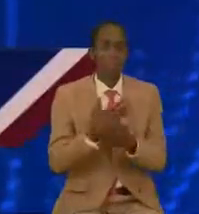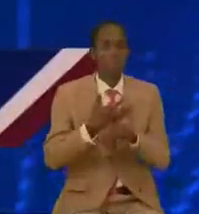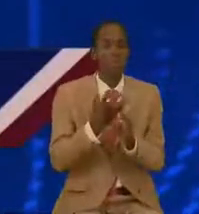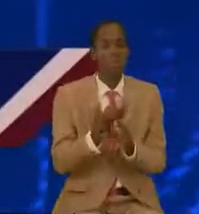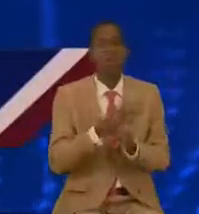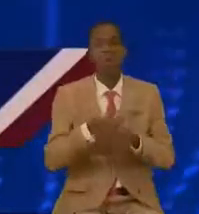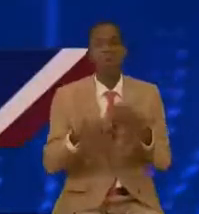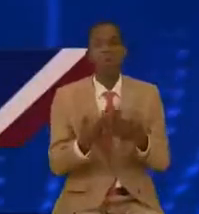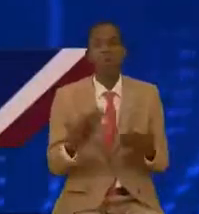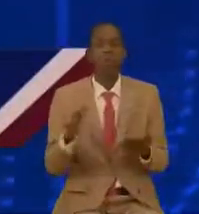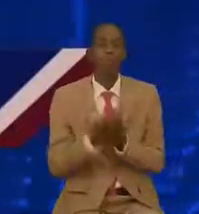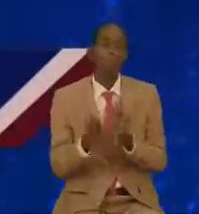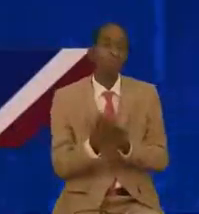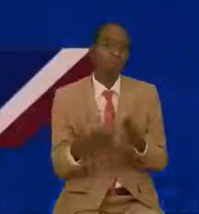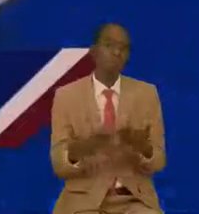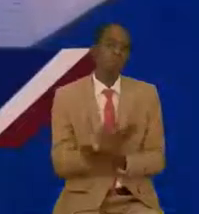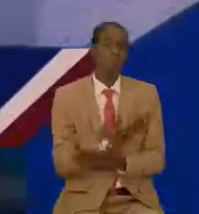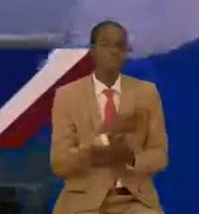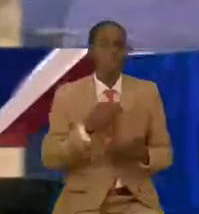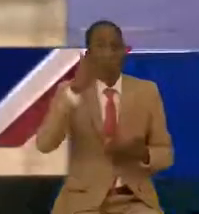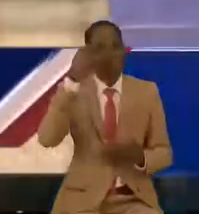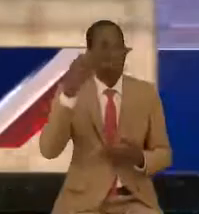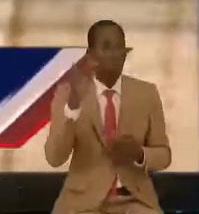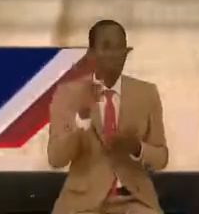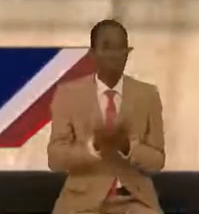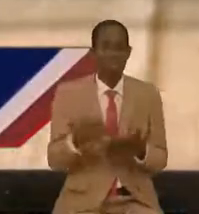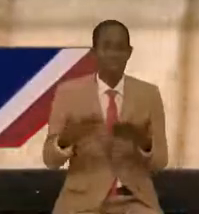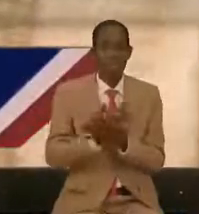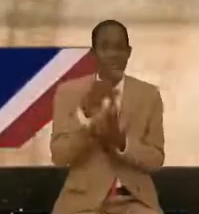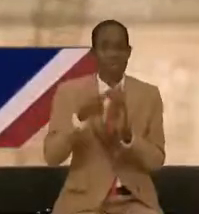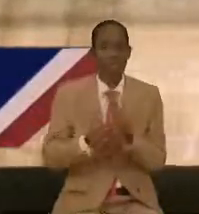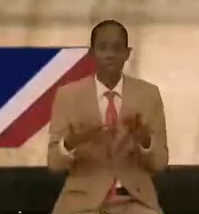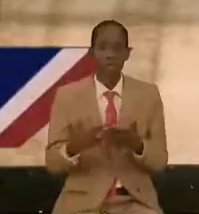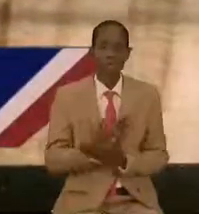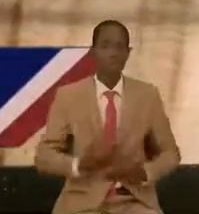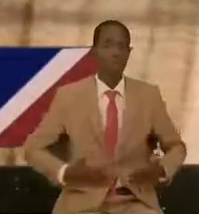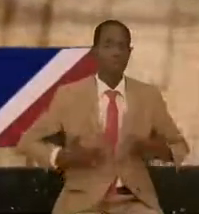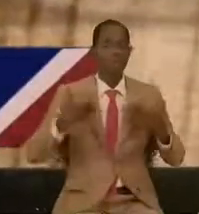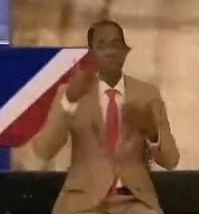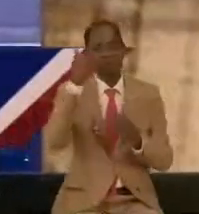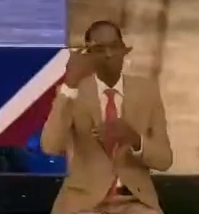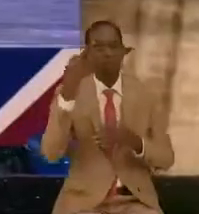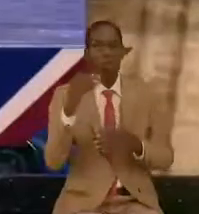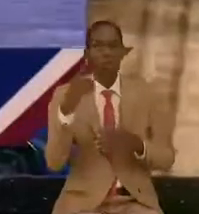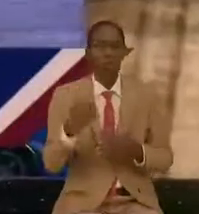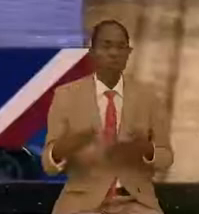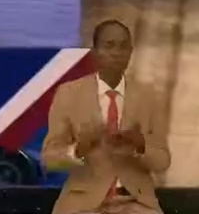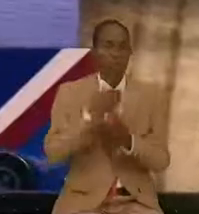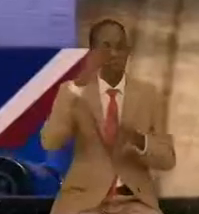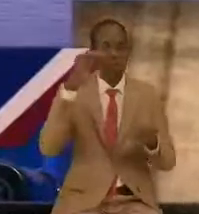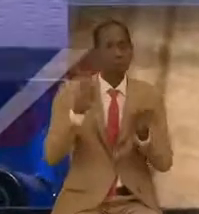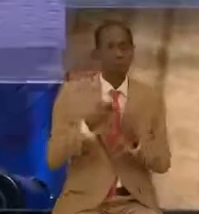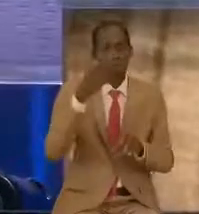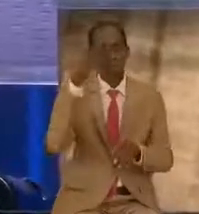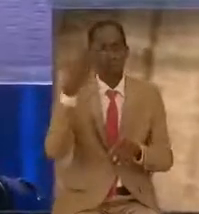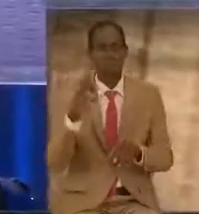Toutes choses sont devenues nouvelles. À cause de cette nouveauté, cette nouvelle vie, à cause de la nouvelle